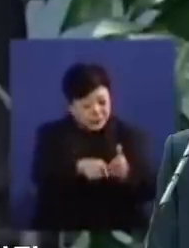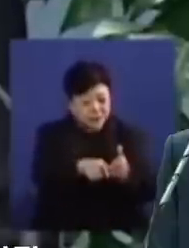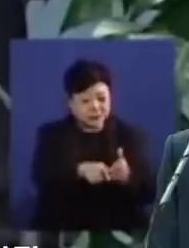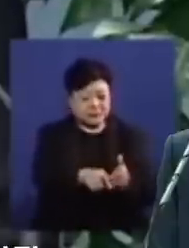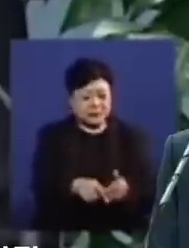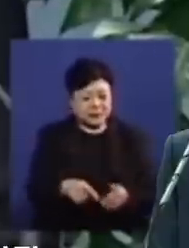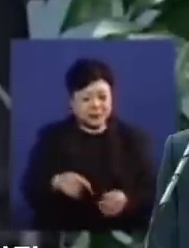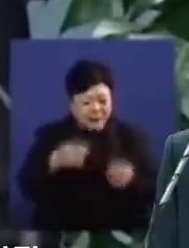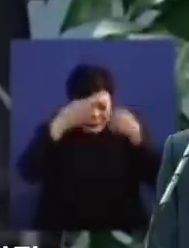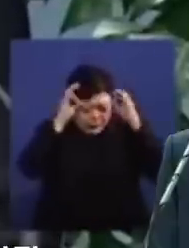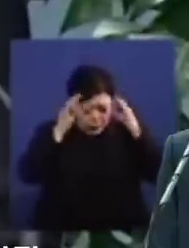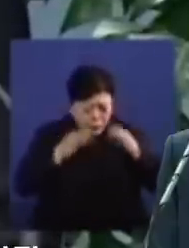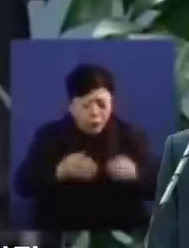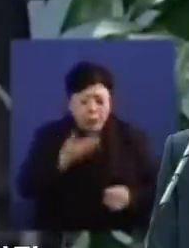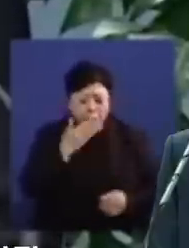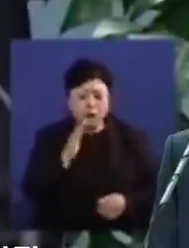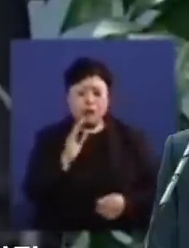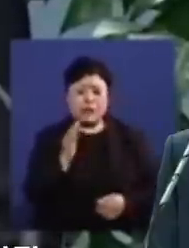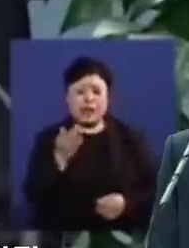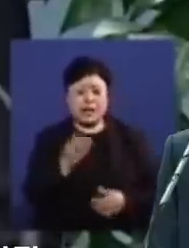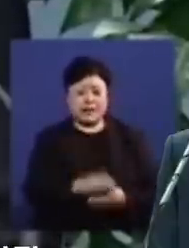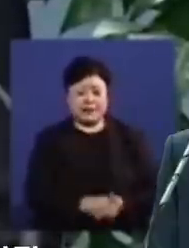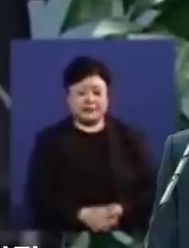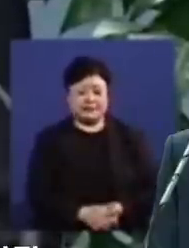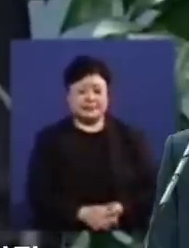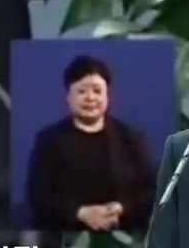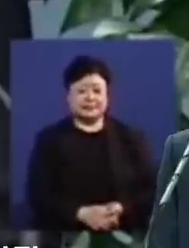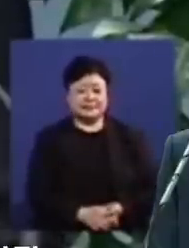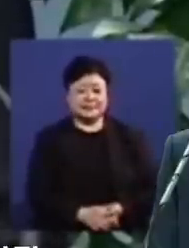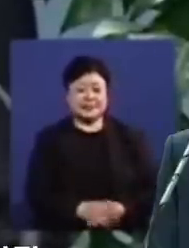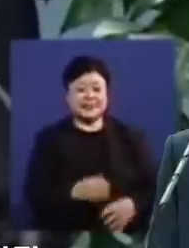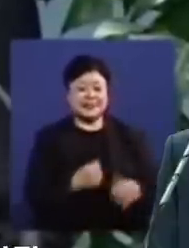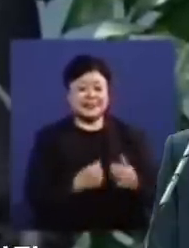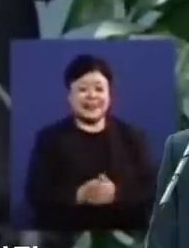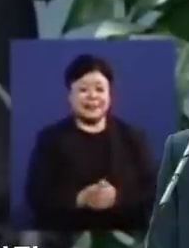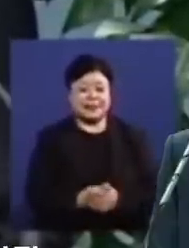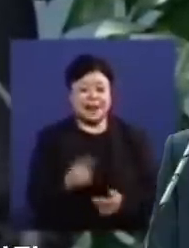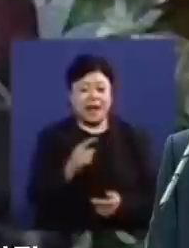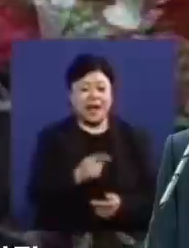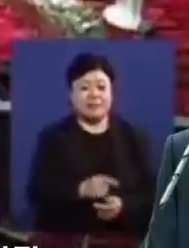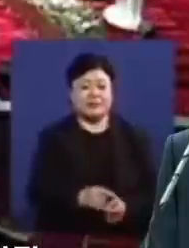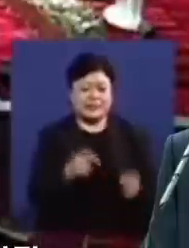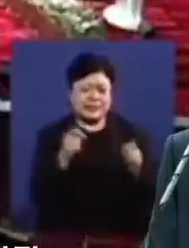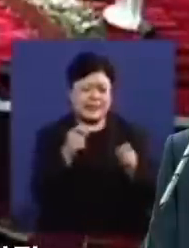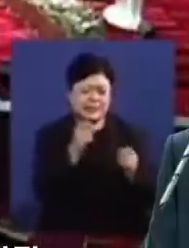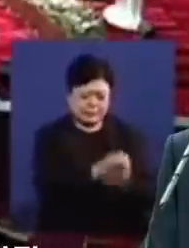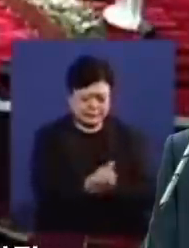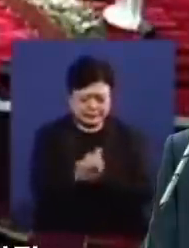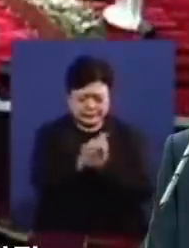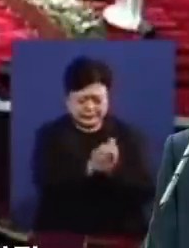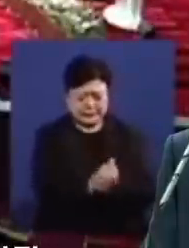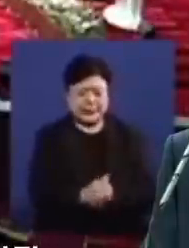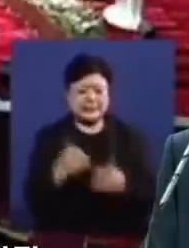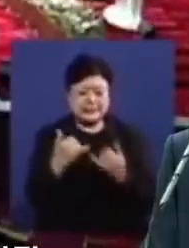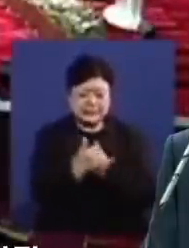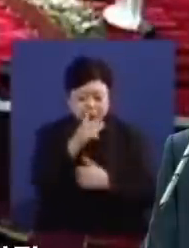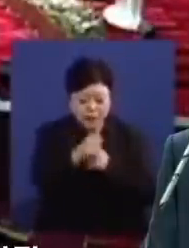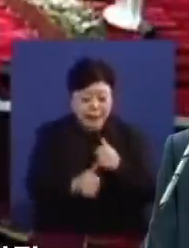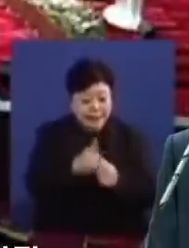이마에 땀을 흘려 먹고 살게 된 것입니다. 그러므로 아무리 가까운 혈육이라도